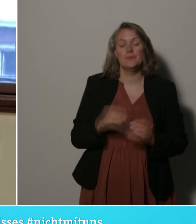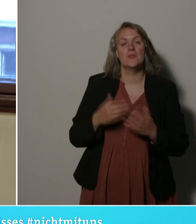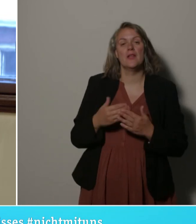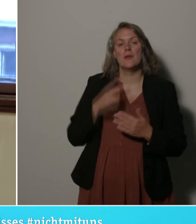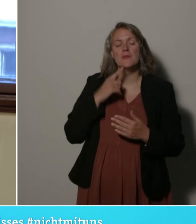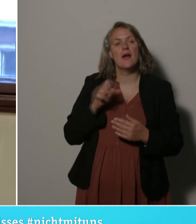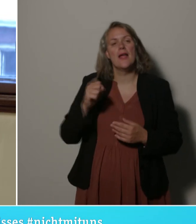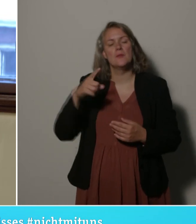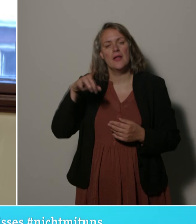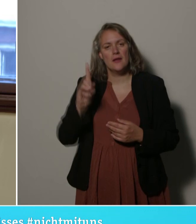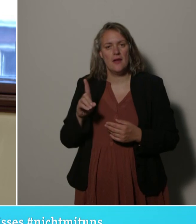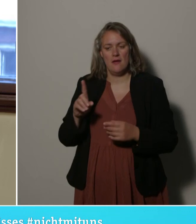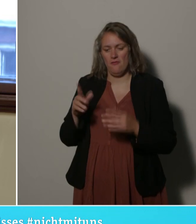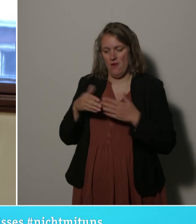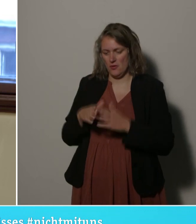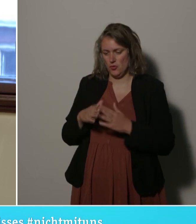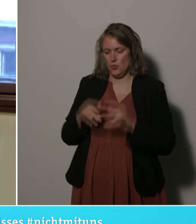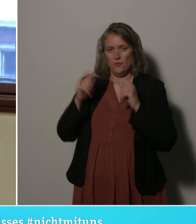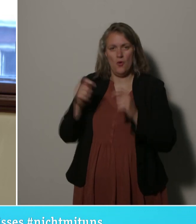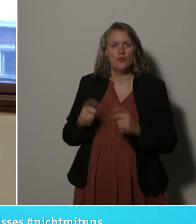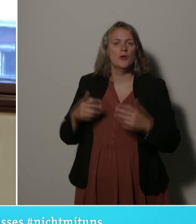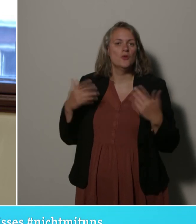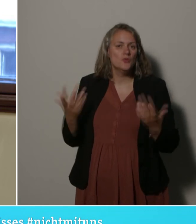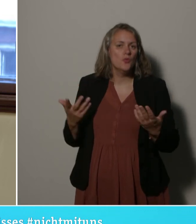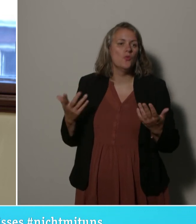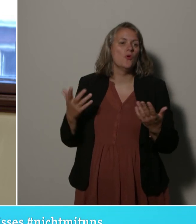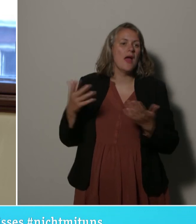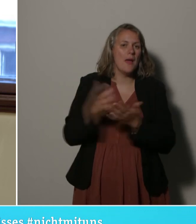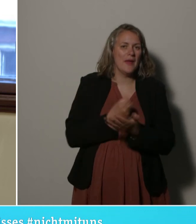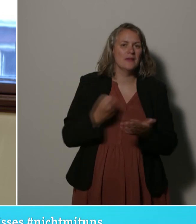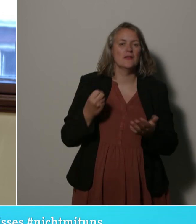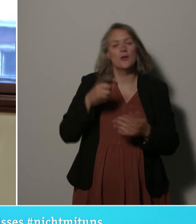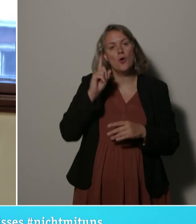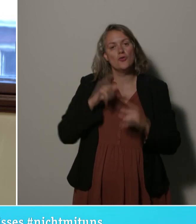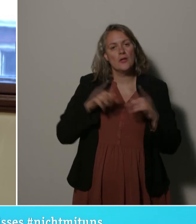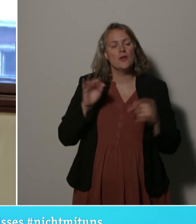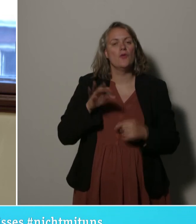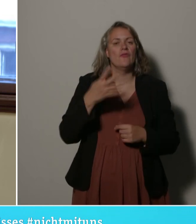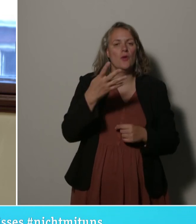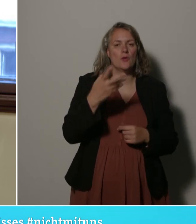der SPD-Fraktion zur Einführung eines ermäßigten Deutschland-Tickets für 34 Euro.